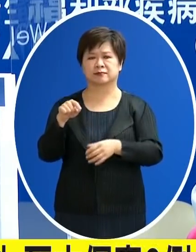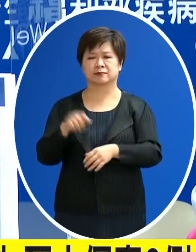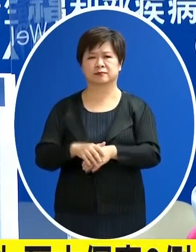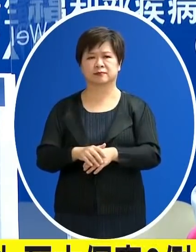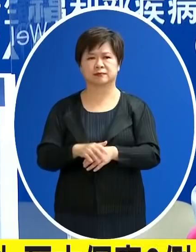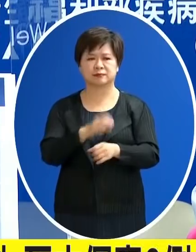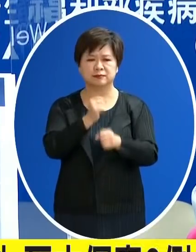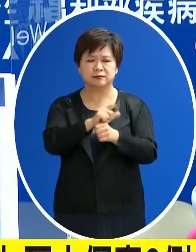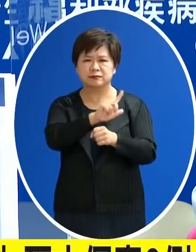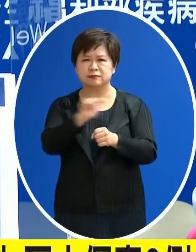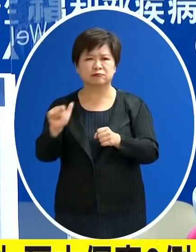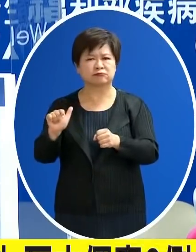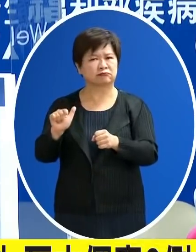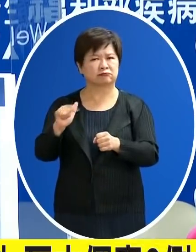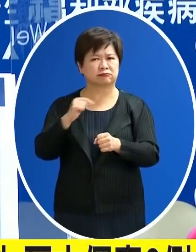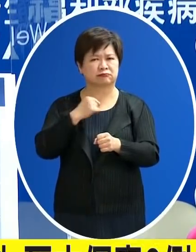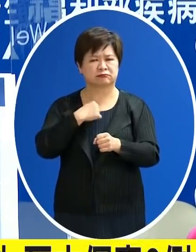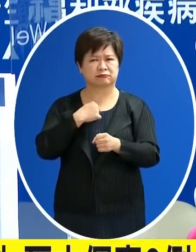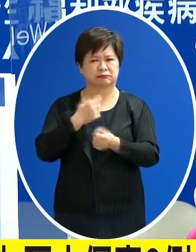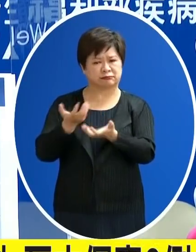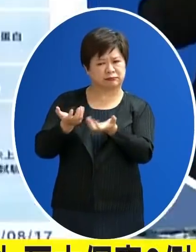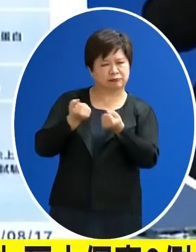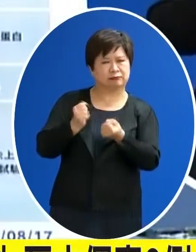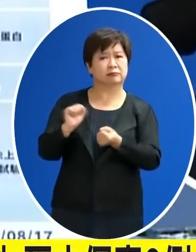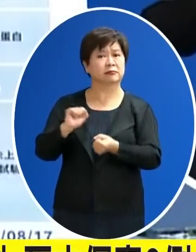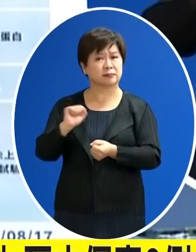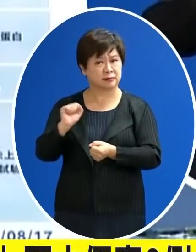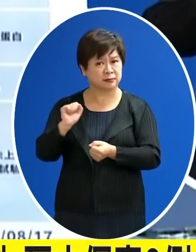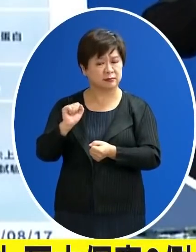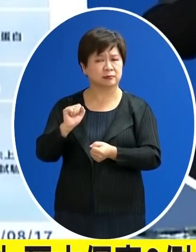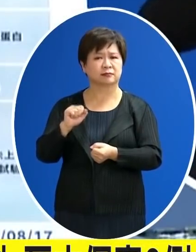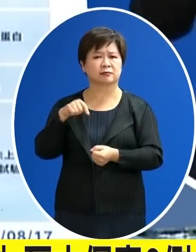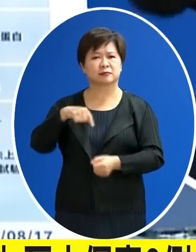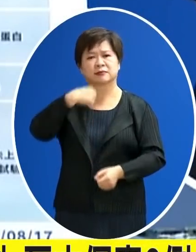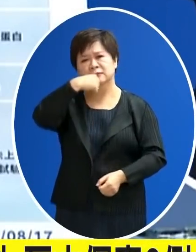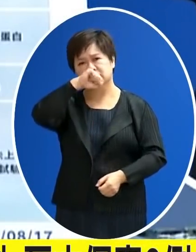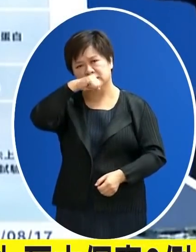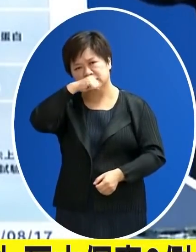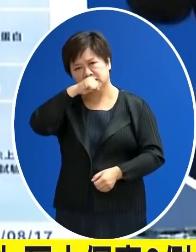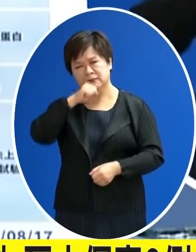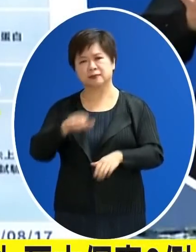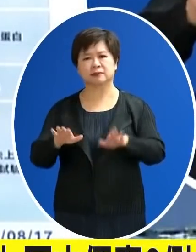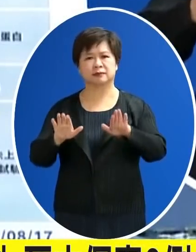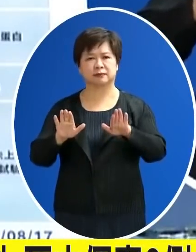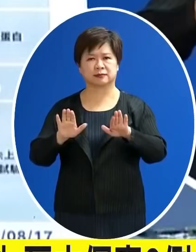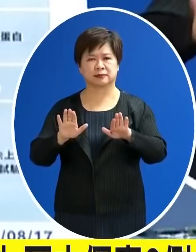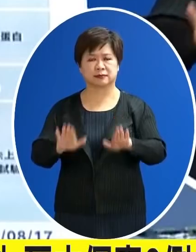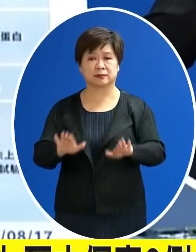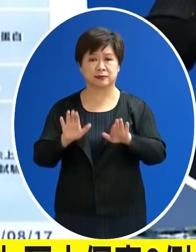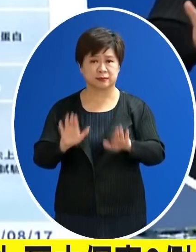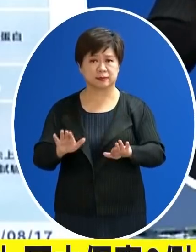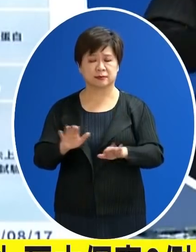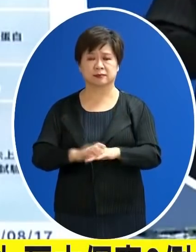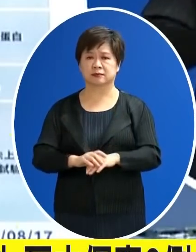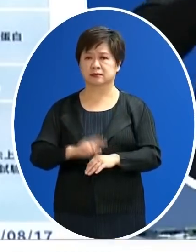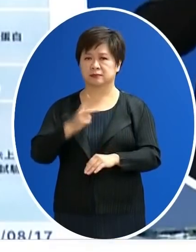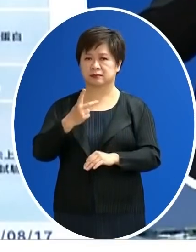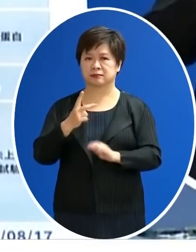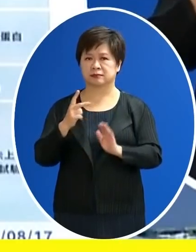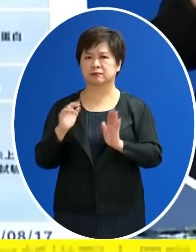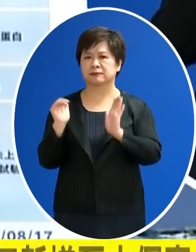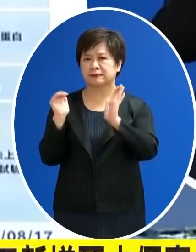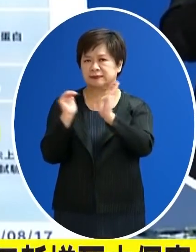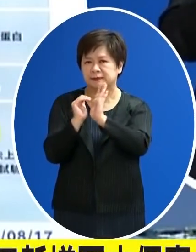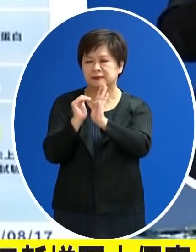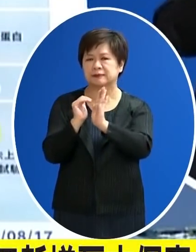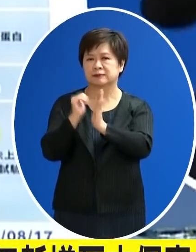制品了哈。那这个年我们现在在哈，我们在台湾现在所用的哈，或者即将要进来的